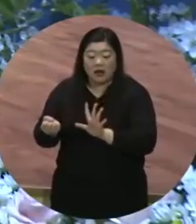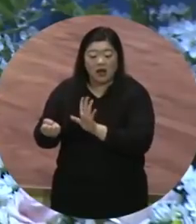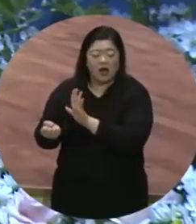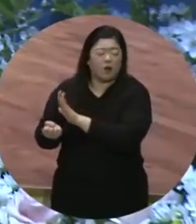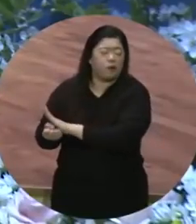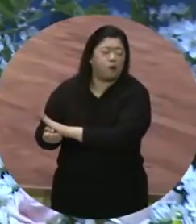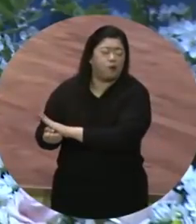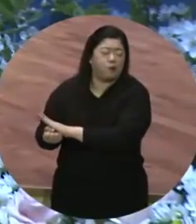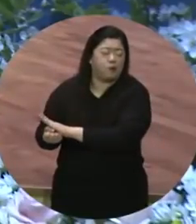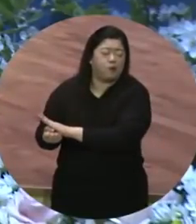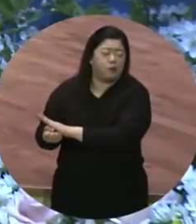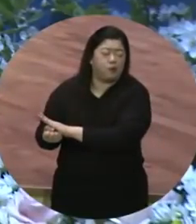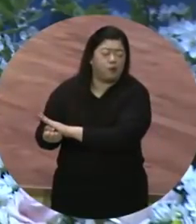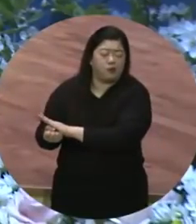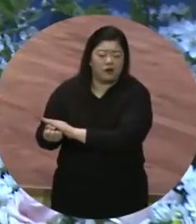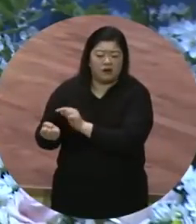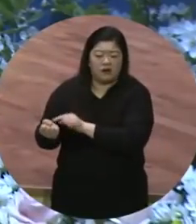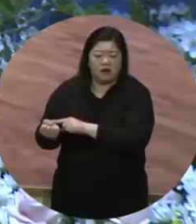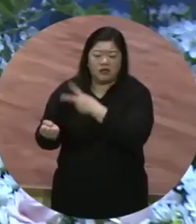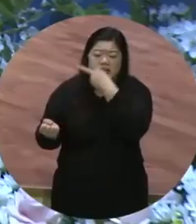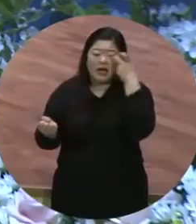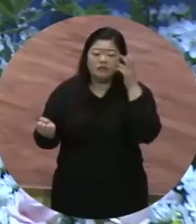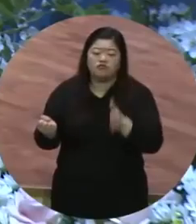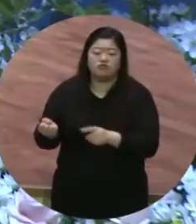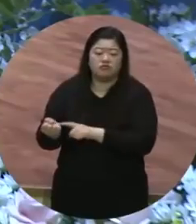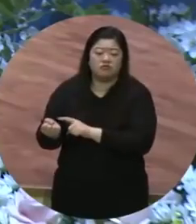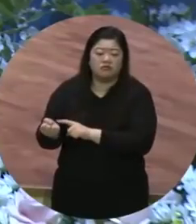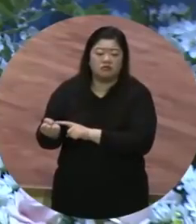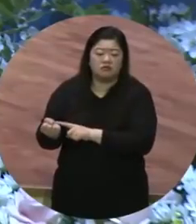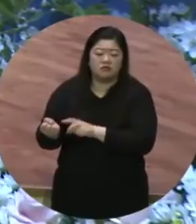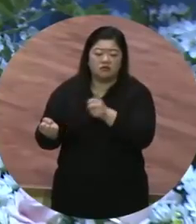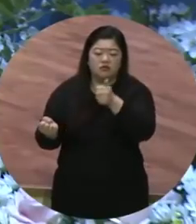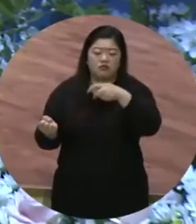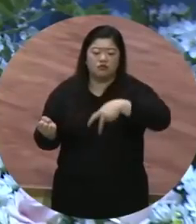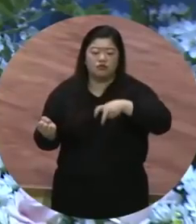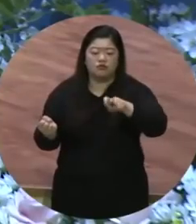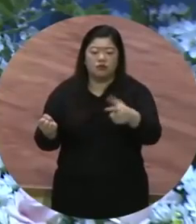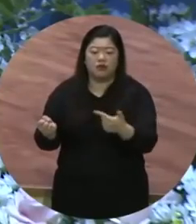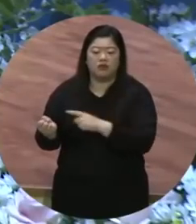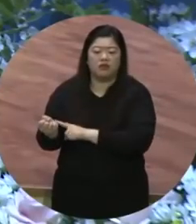영적으로 휴면 상태에 있는 성도들이 대부분이라는 사실이에요.